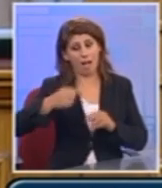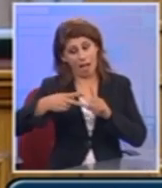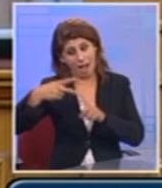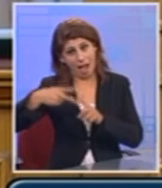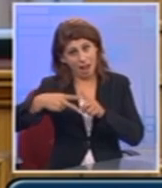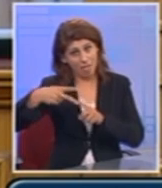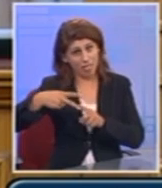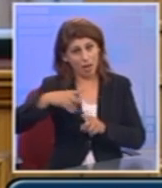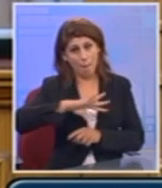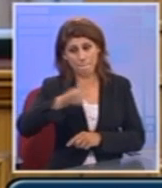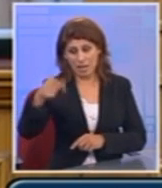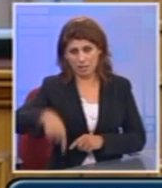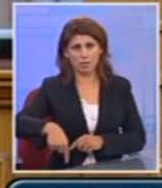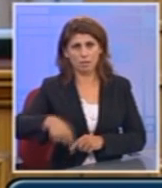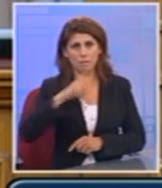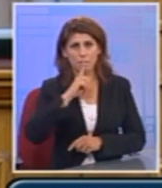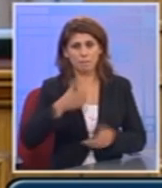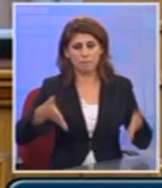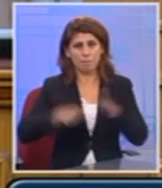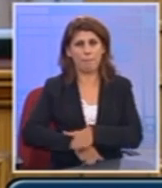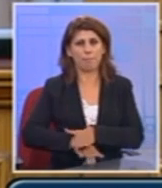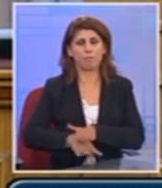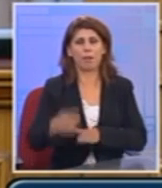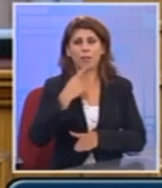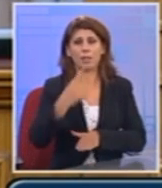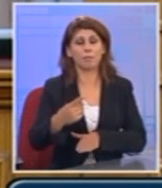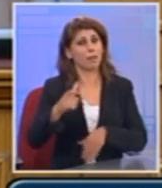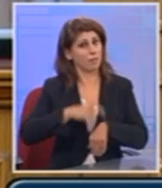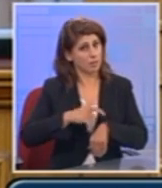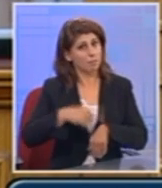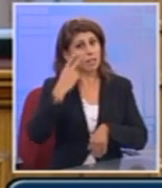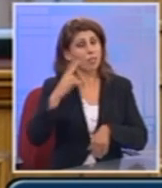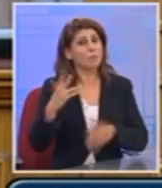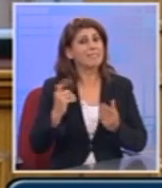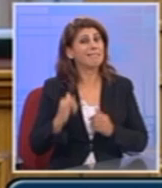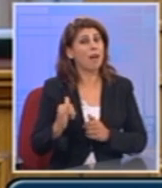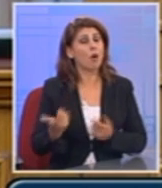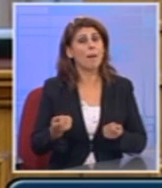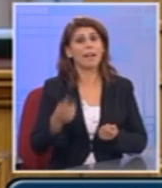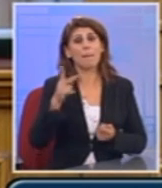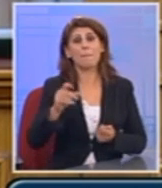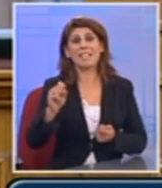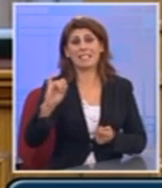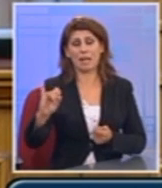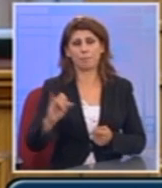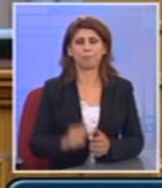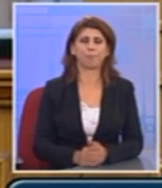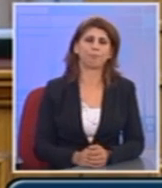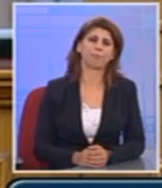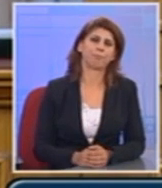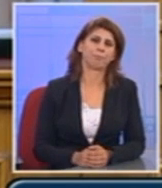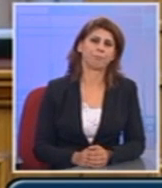δύο μέχρι μέχρι σήμερα έχουν μείνει κρυφές καιρός είναι να τις δούμε το βράδυ